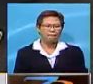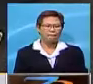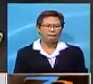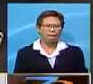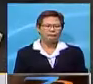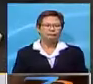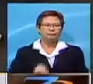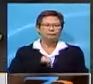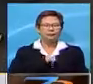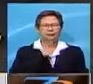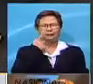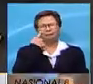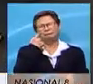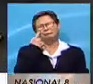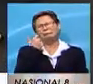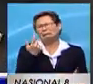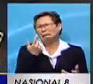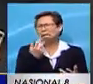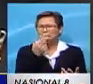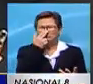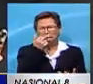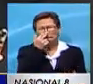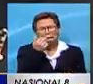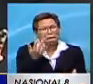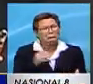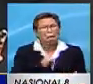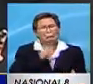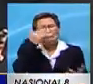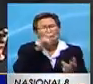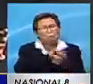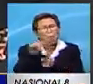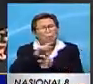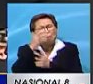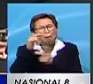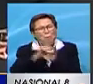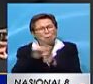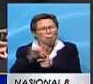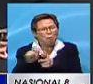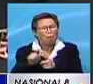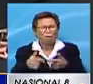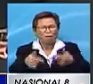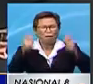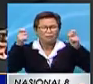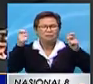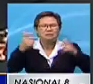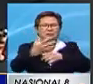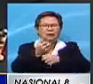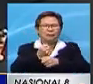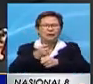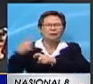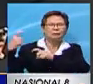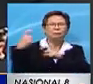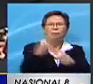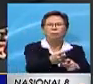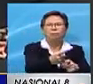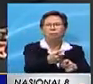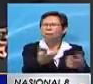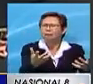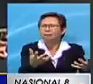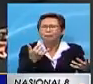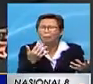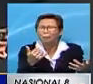Ini yang saya pelik kerana bagaimana kelulusan begitu pantas dapat diberikan